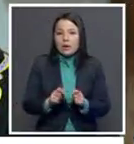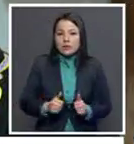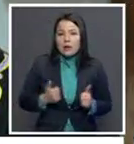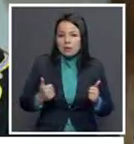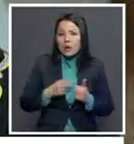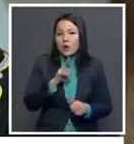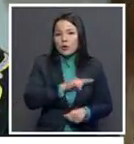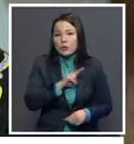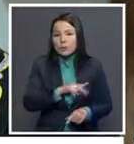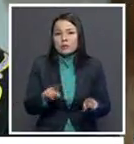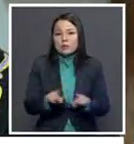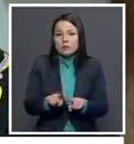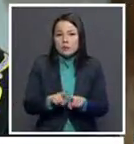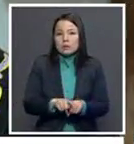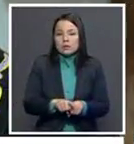жаңағы